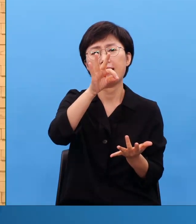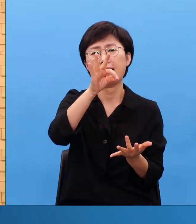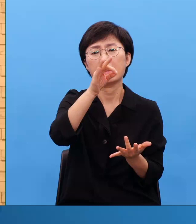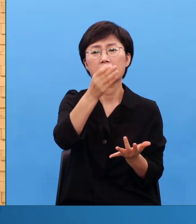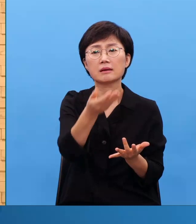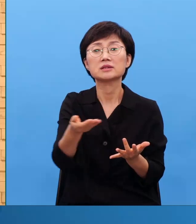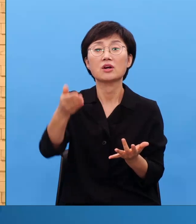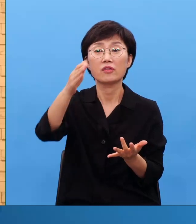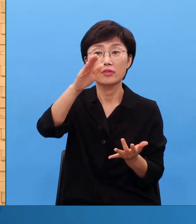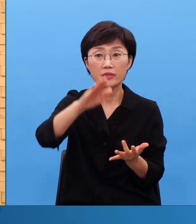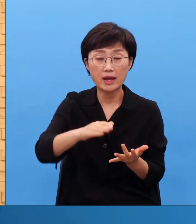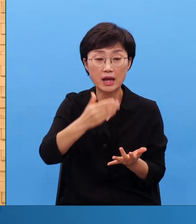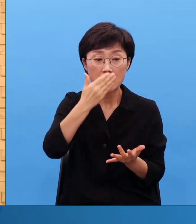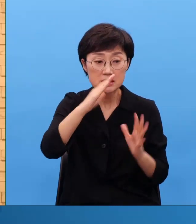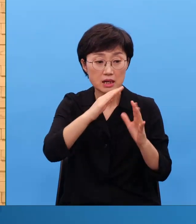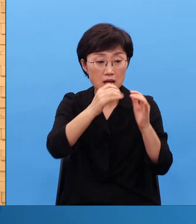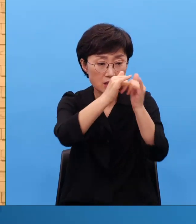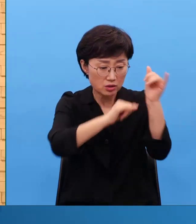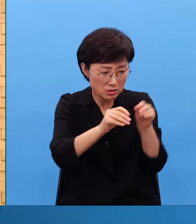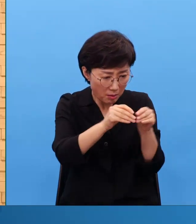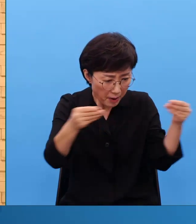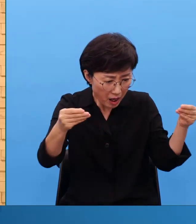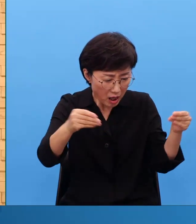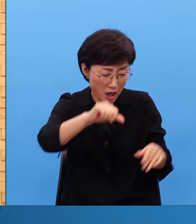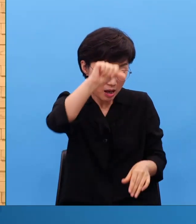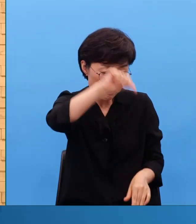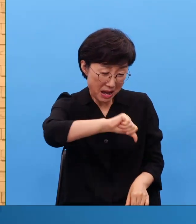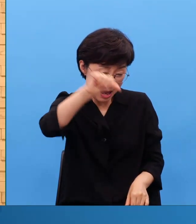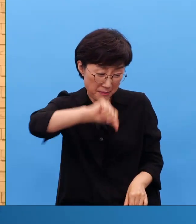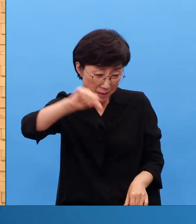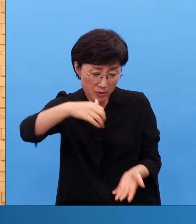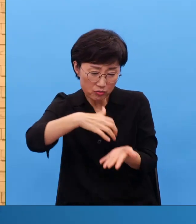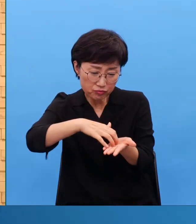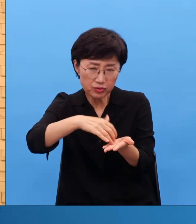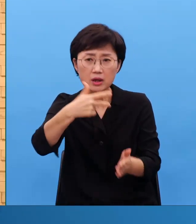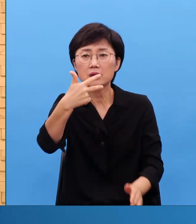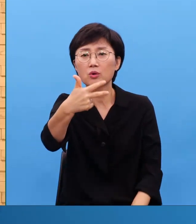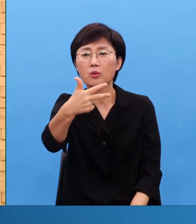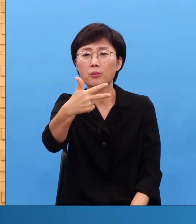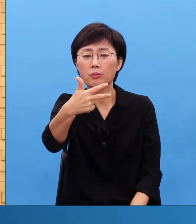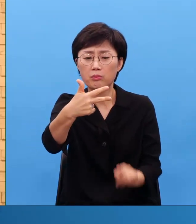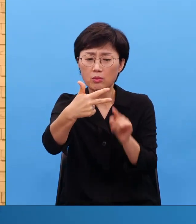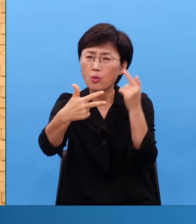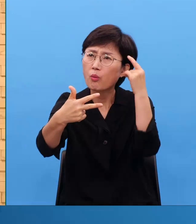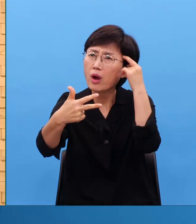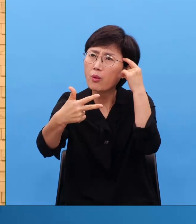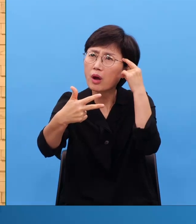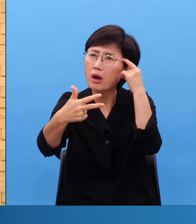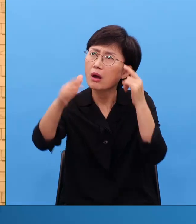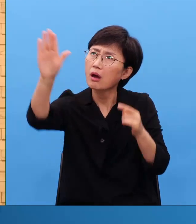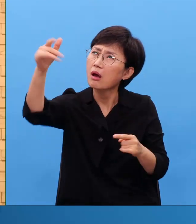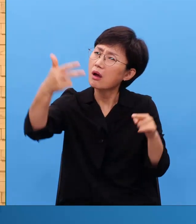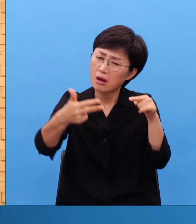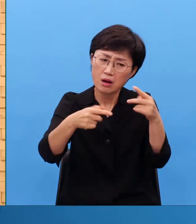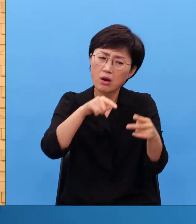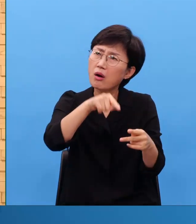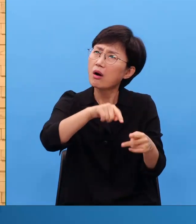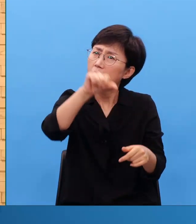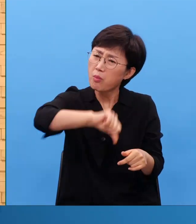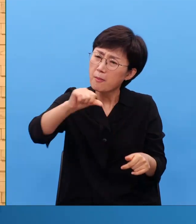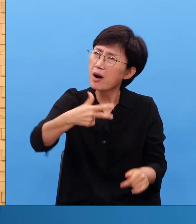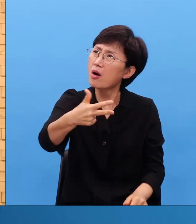받았을까요? Why was that the Israelites that were chosen by God went through 7 disasters? 질문해야 됩니다. You have to question that.